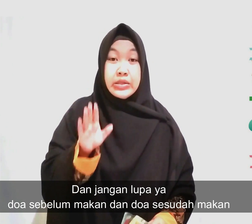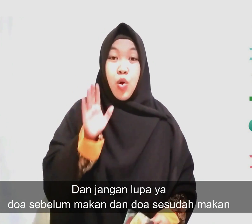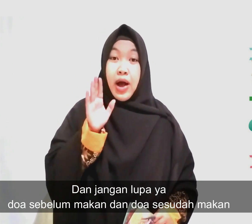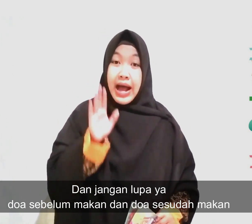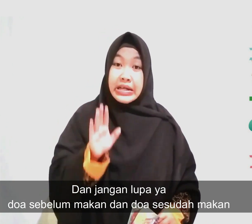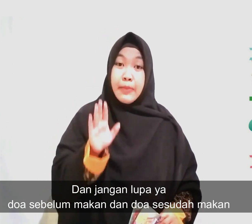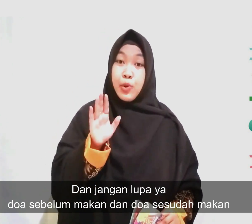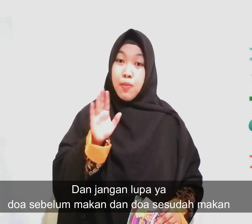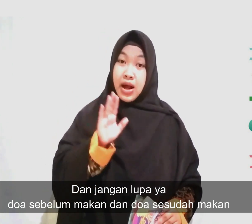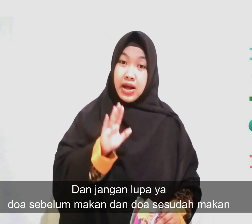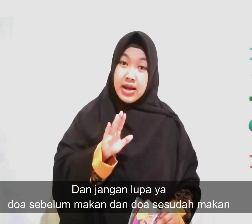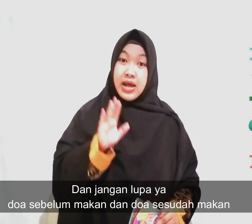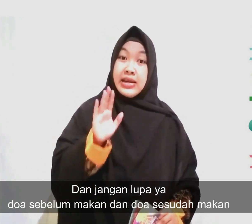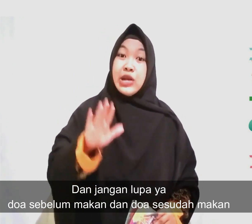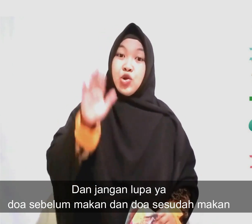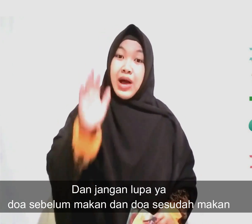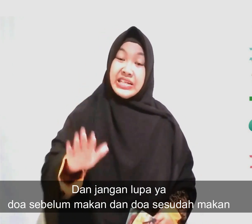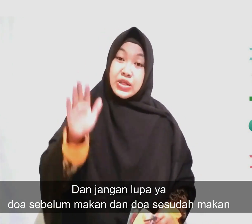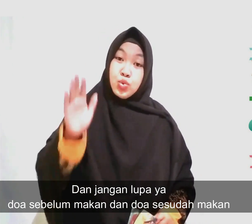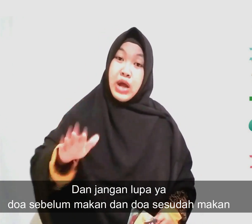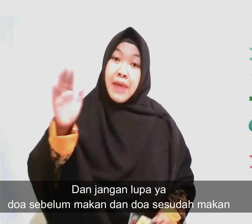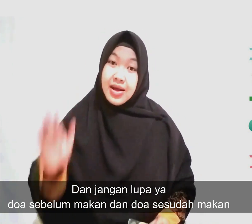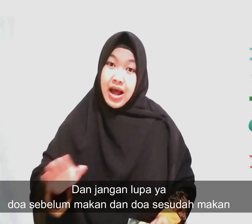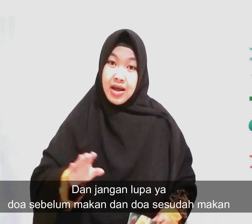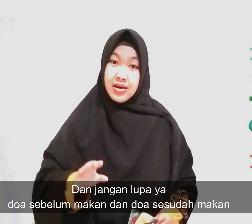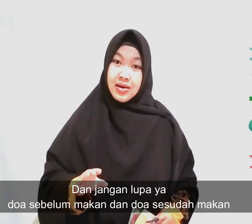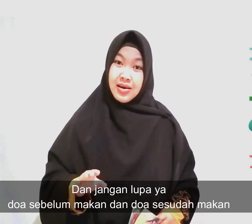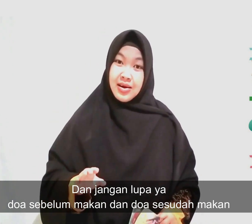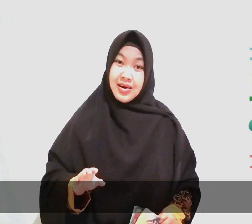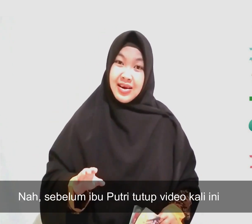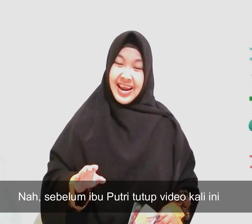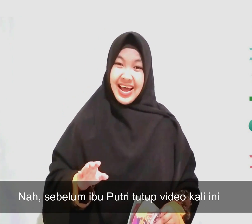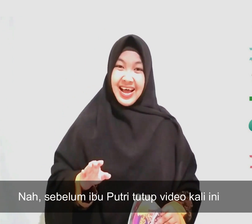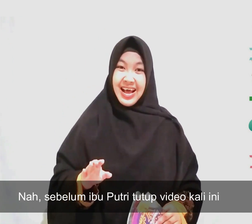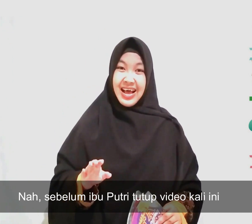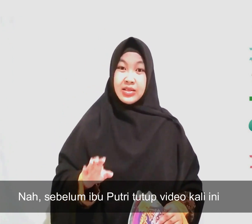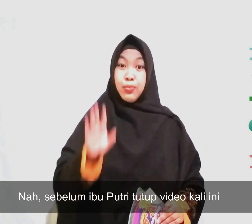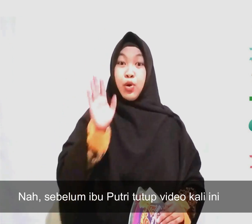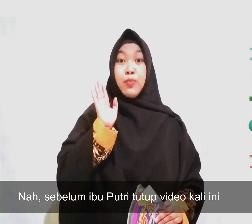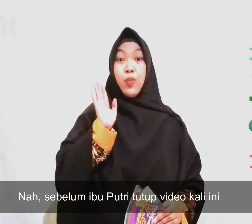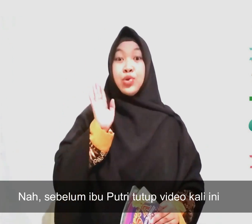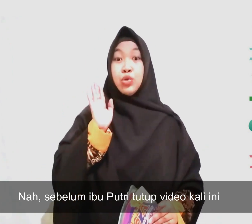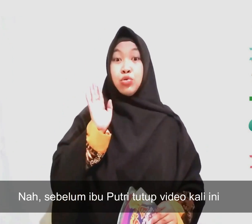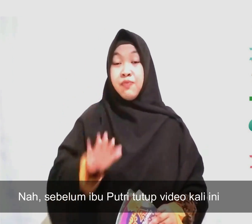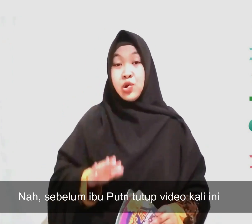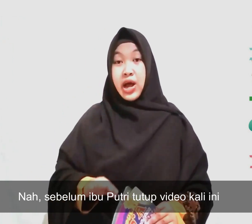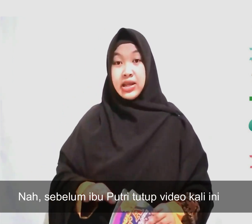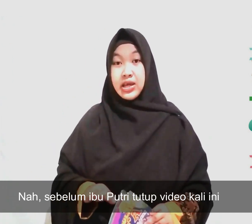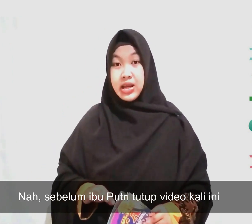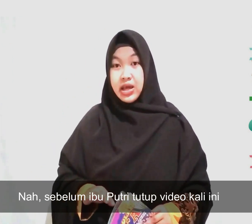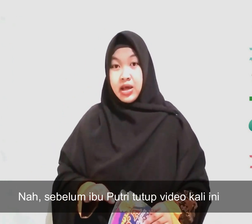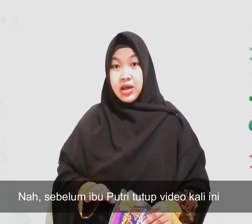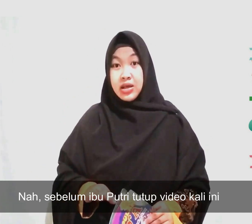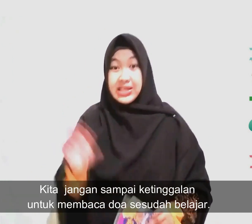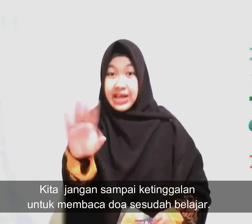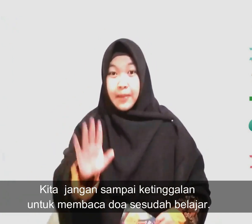ya, doa sebelum makan dan doa sesudah makan. Nah, sebelum Ibu Putri tutup video